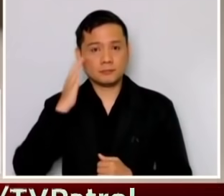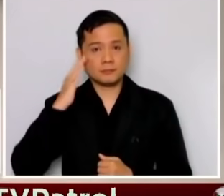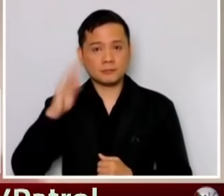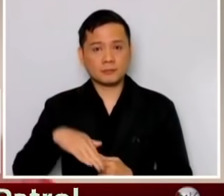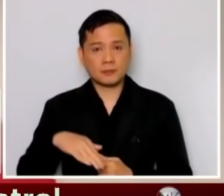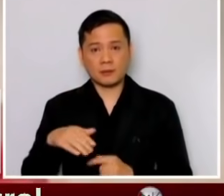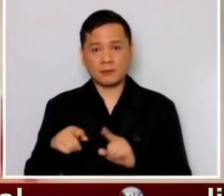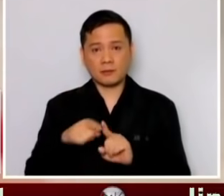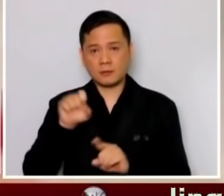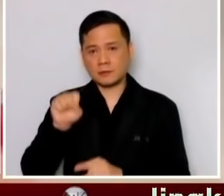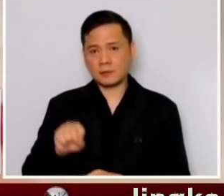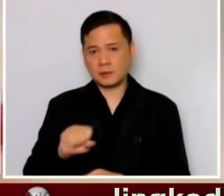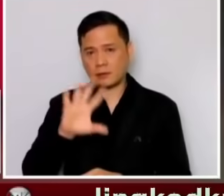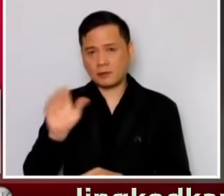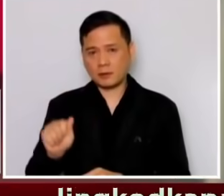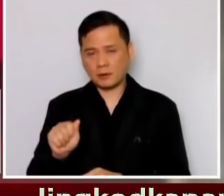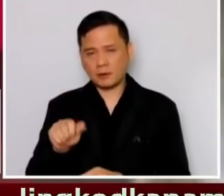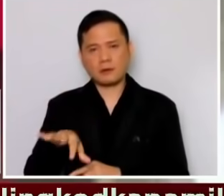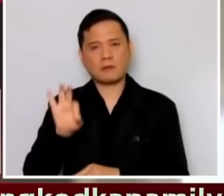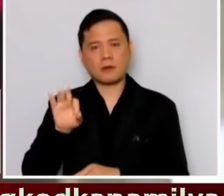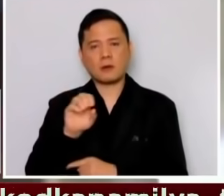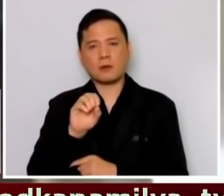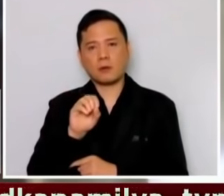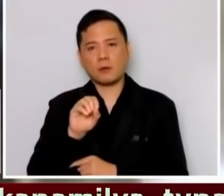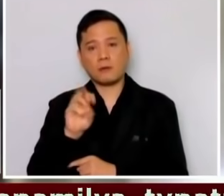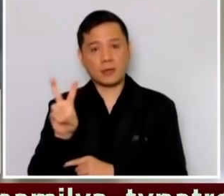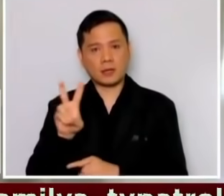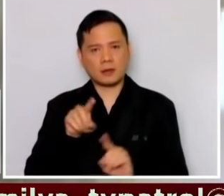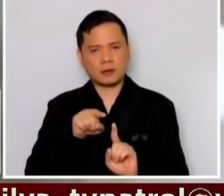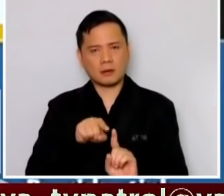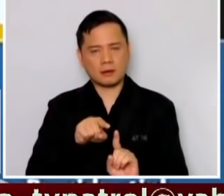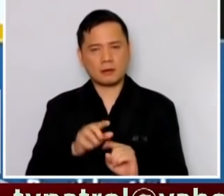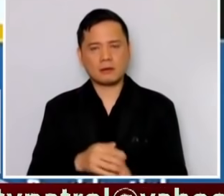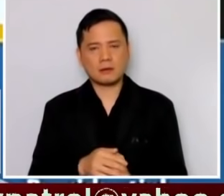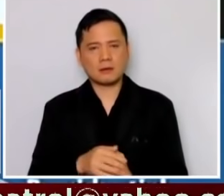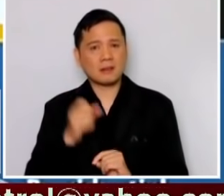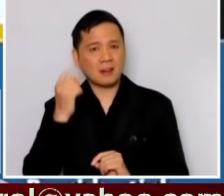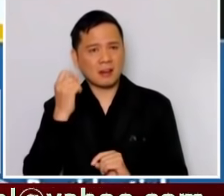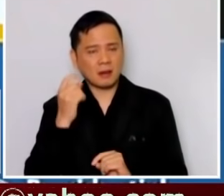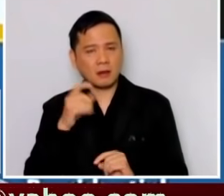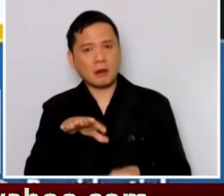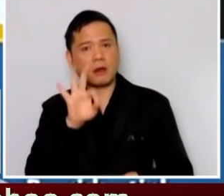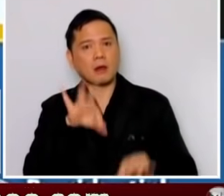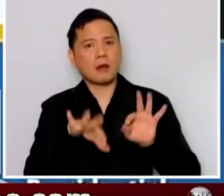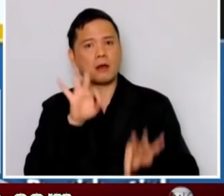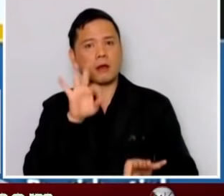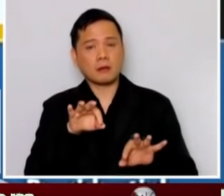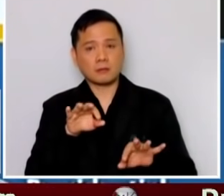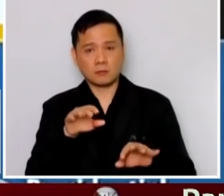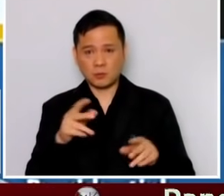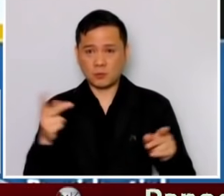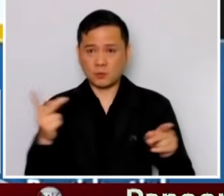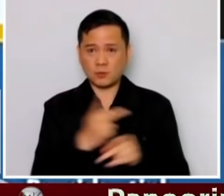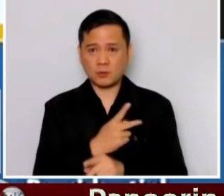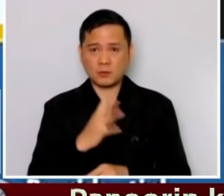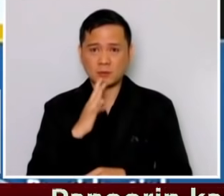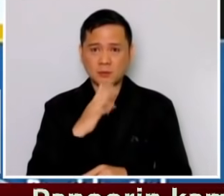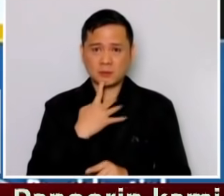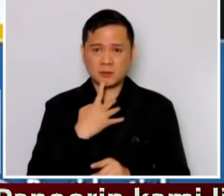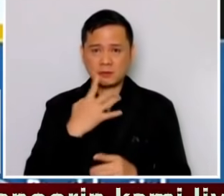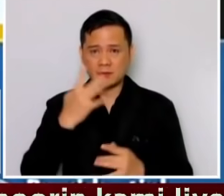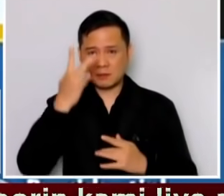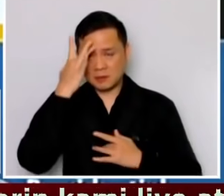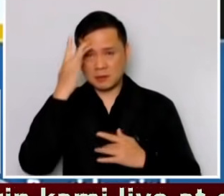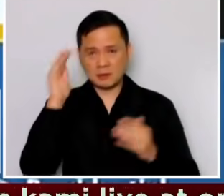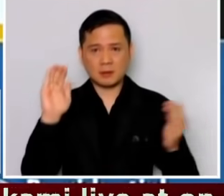maaaring hindi naman ito nagdudulot ng mas malalang sakit kumpara sa Delta variant. Ito'y ayon sa molecular biologist na si Father